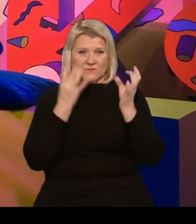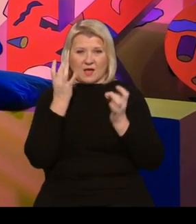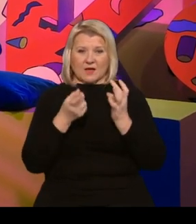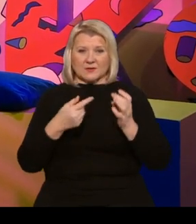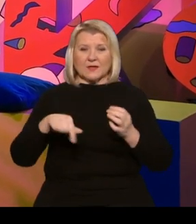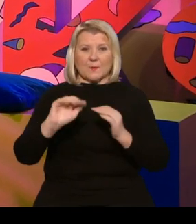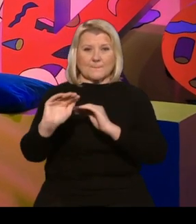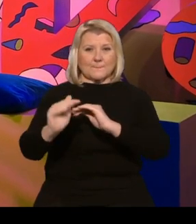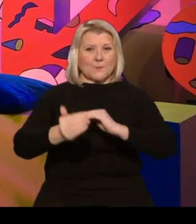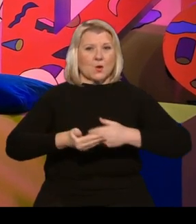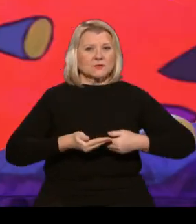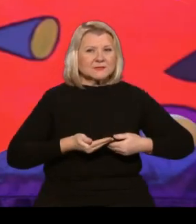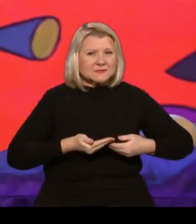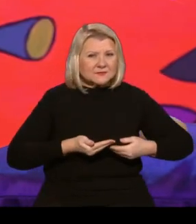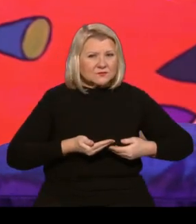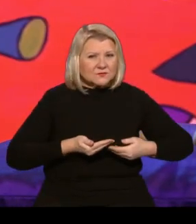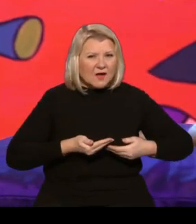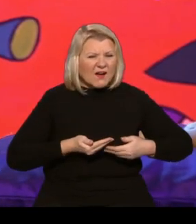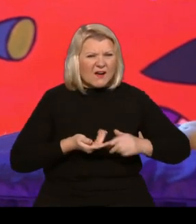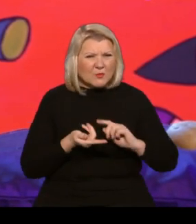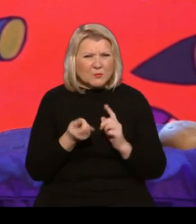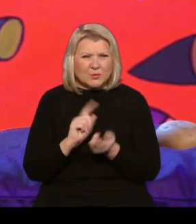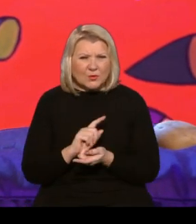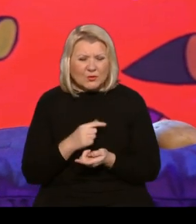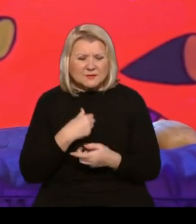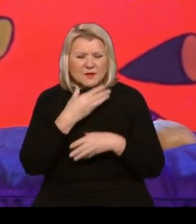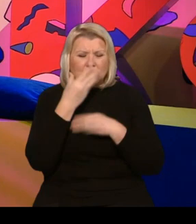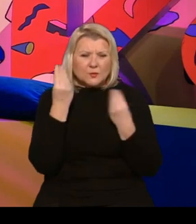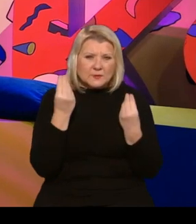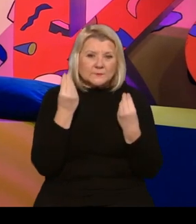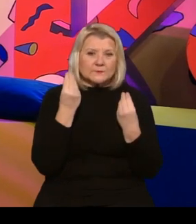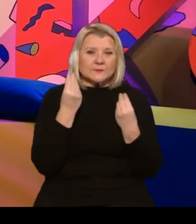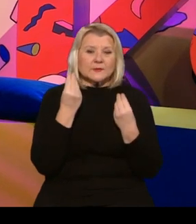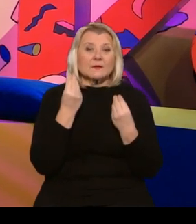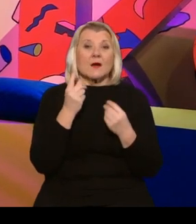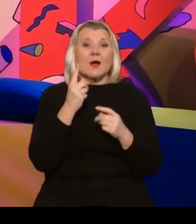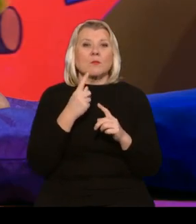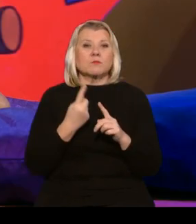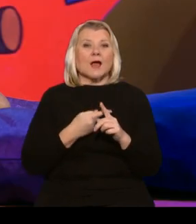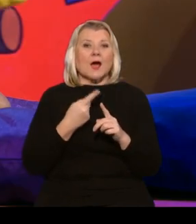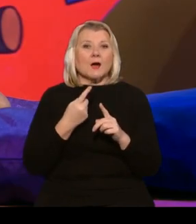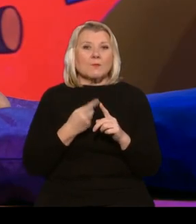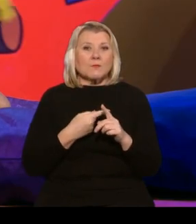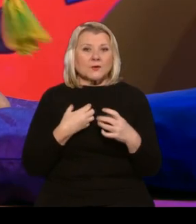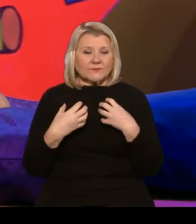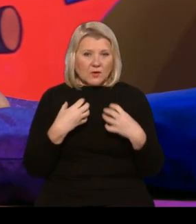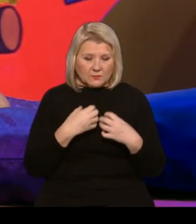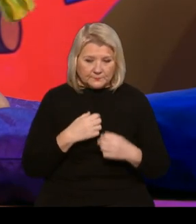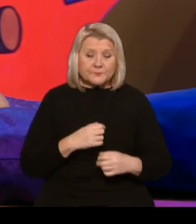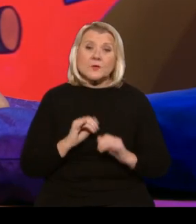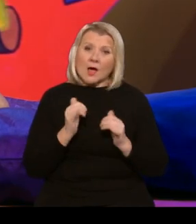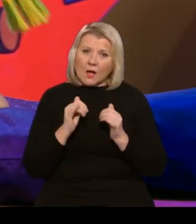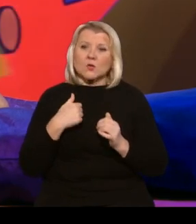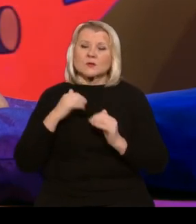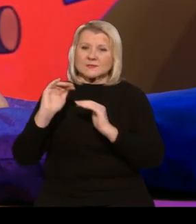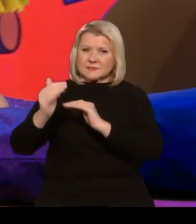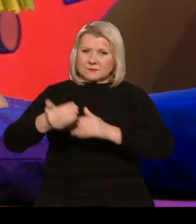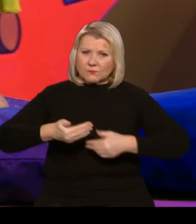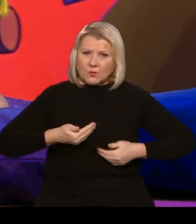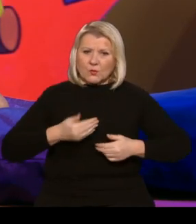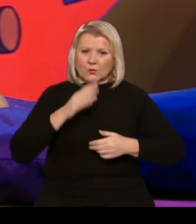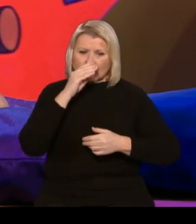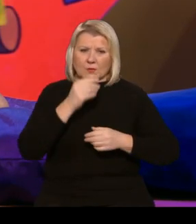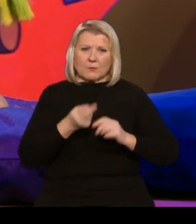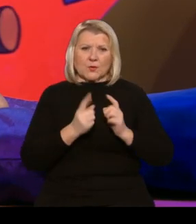na co to zveme, dědo? Já jsem to zapomněl, jak se to jmenuje. Bramborové divadlo. Jo. Bramborové